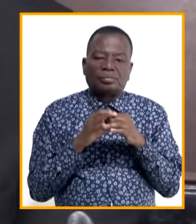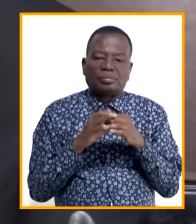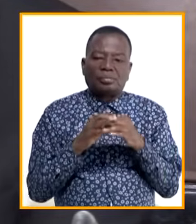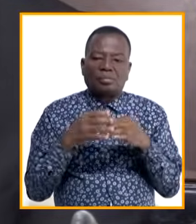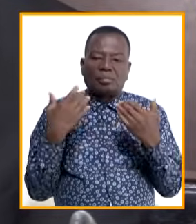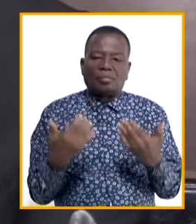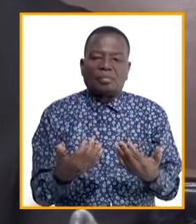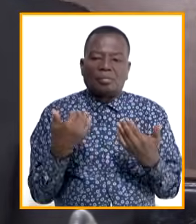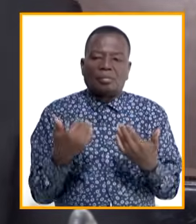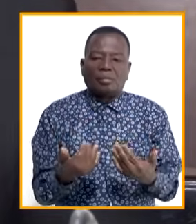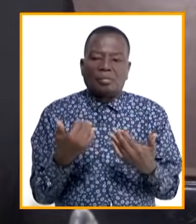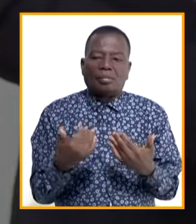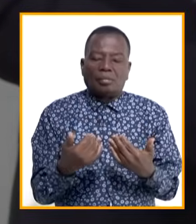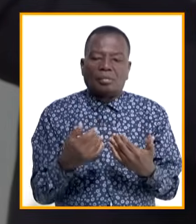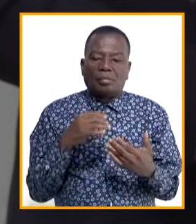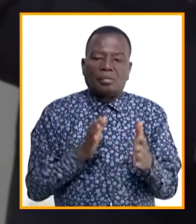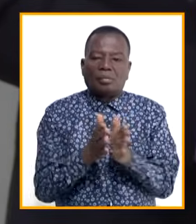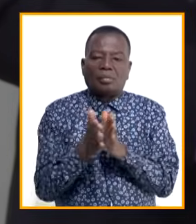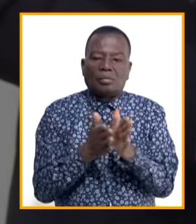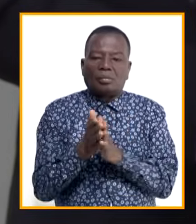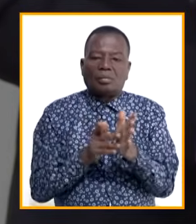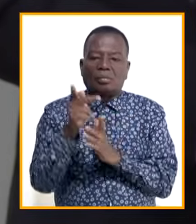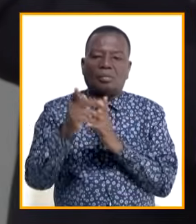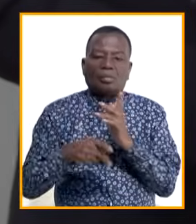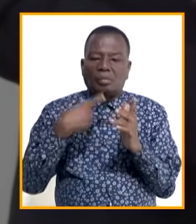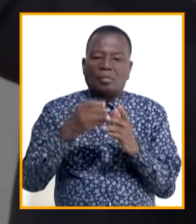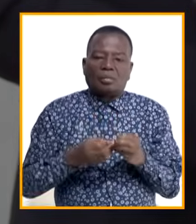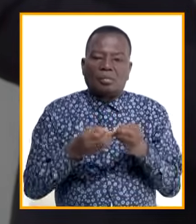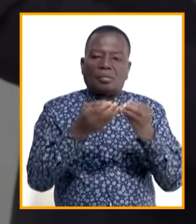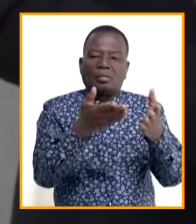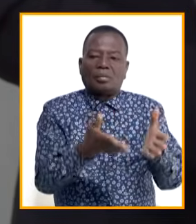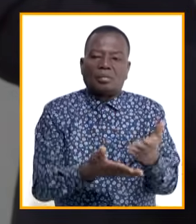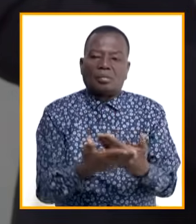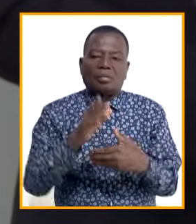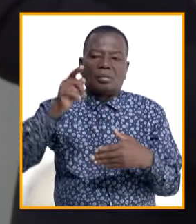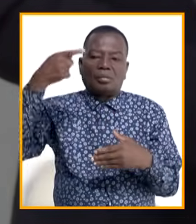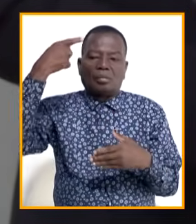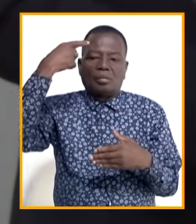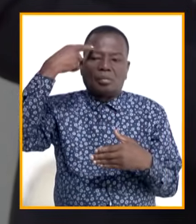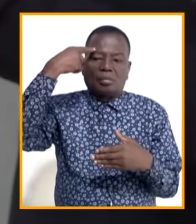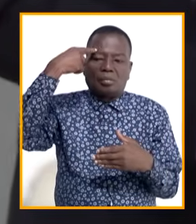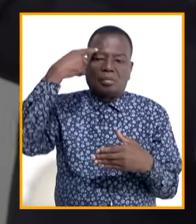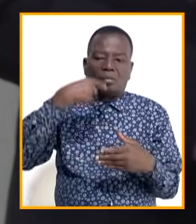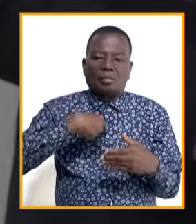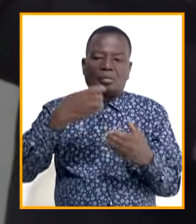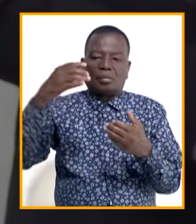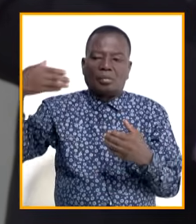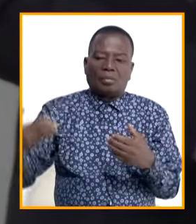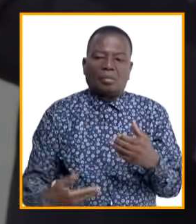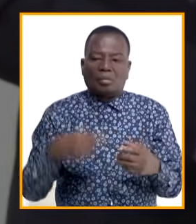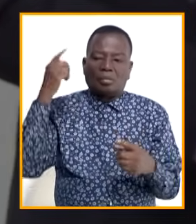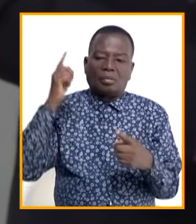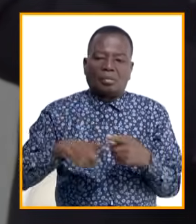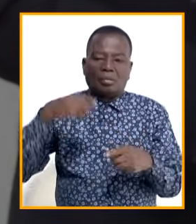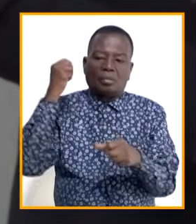Dès à présent, de vous intéresser aux programmes qui vous sont offerts par le gouvernement. Je vous invite à travailler